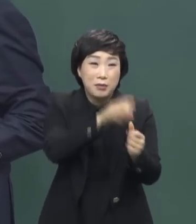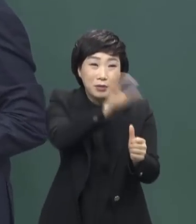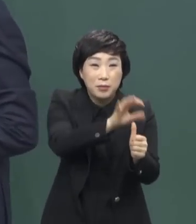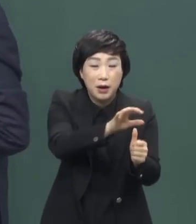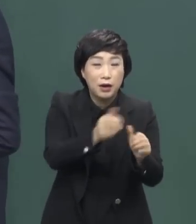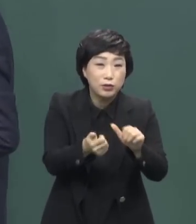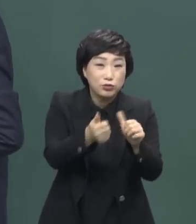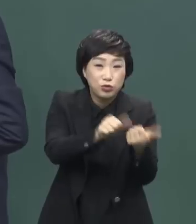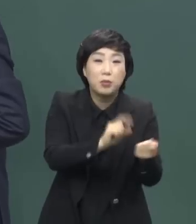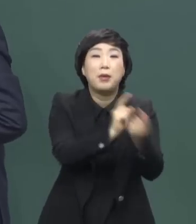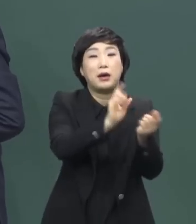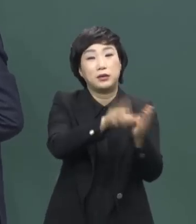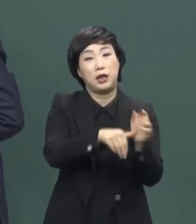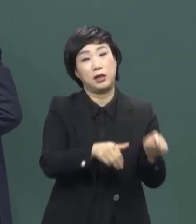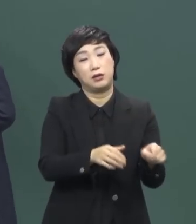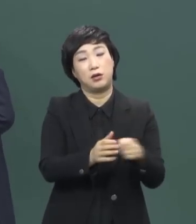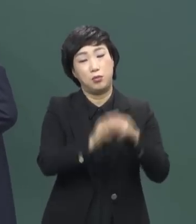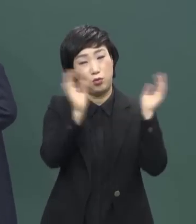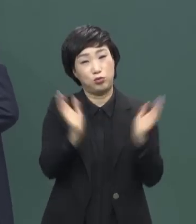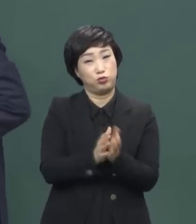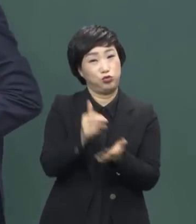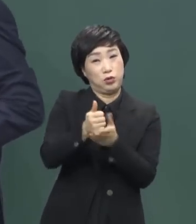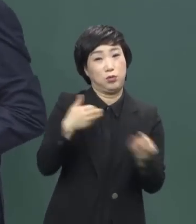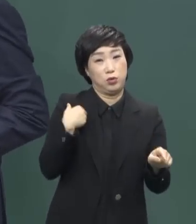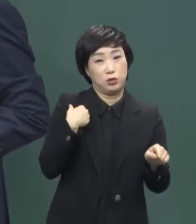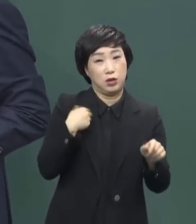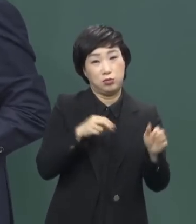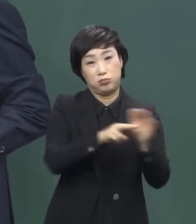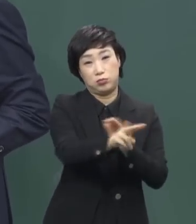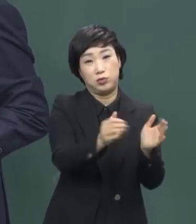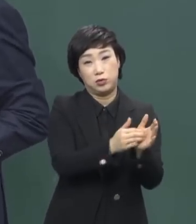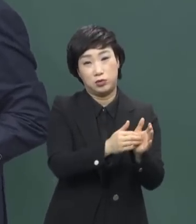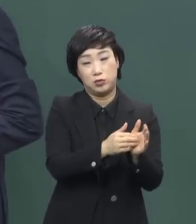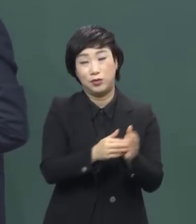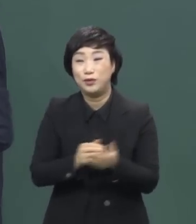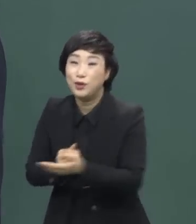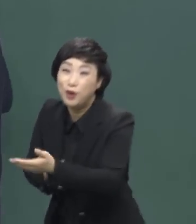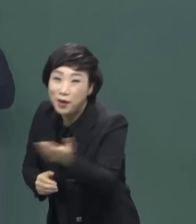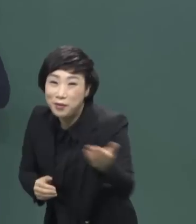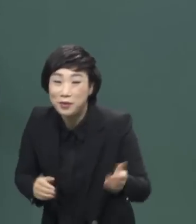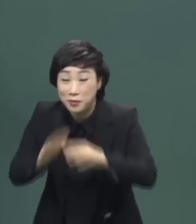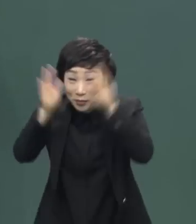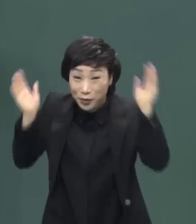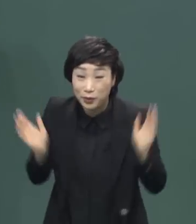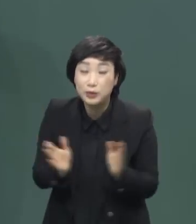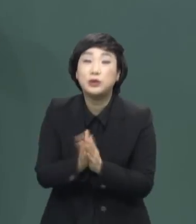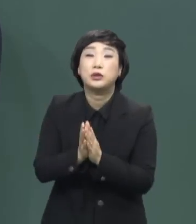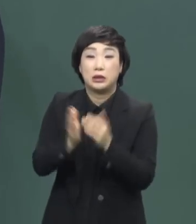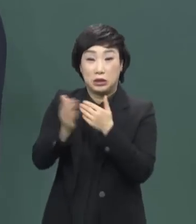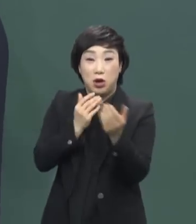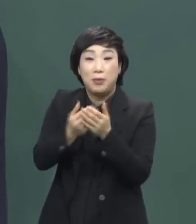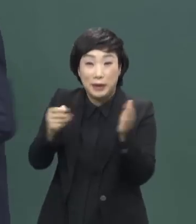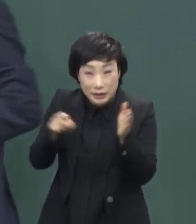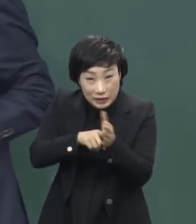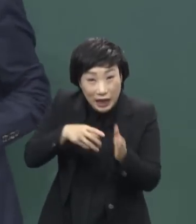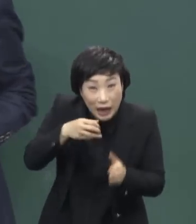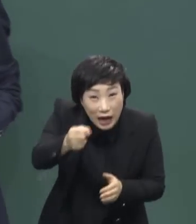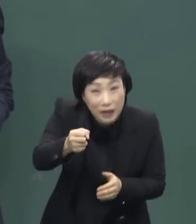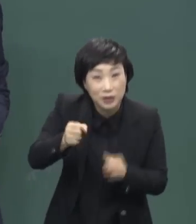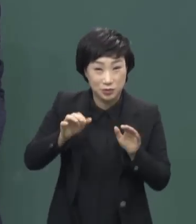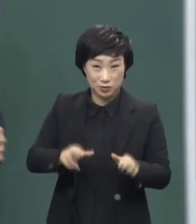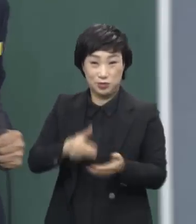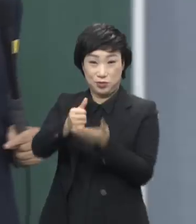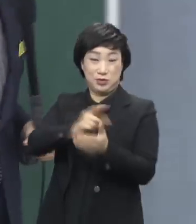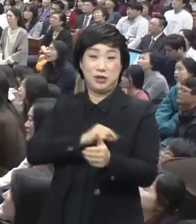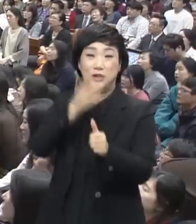오고 죽음이 올 때 다 부인하고 말어. 여러분들은 전부가 다 경험의 신앙이 되기를